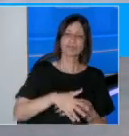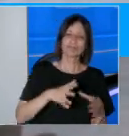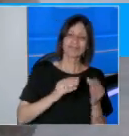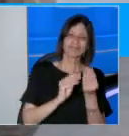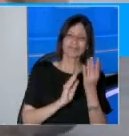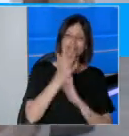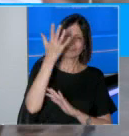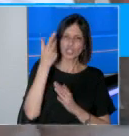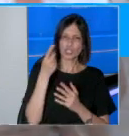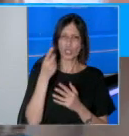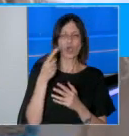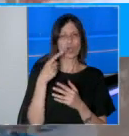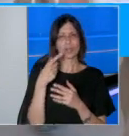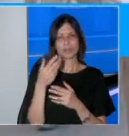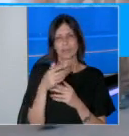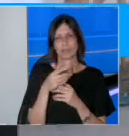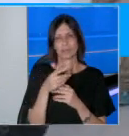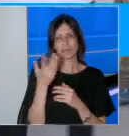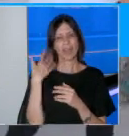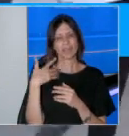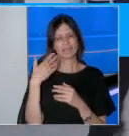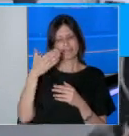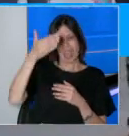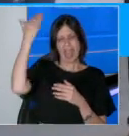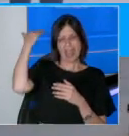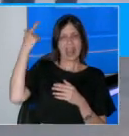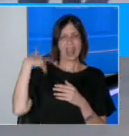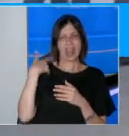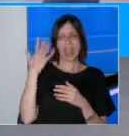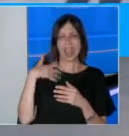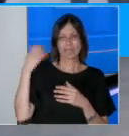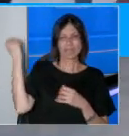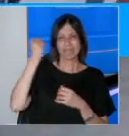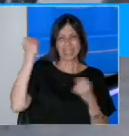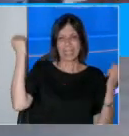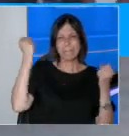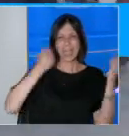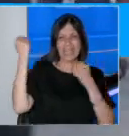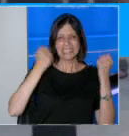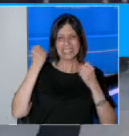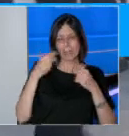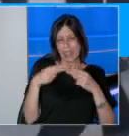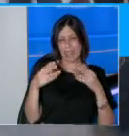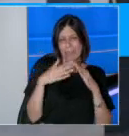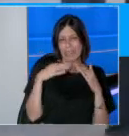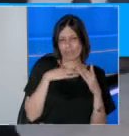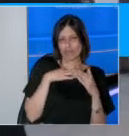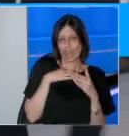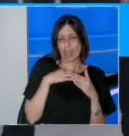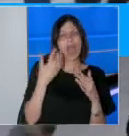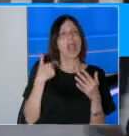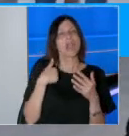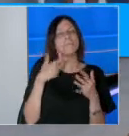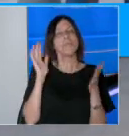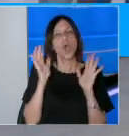שחור מעליה, מעליי עפו פגזים, על יד הבית שלי נפלו פגזים. היה לי